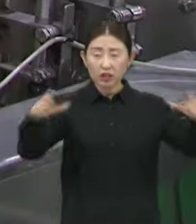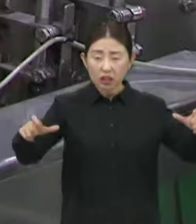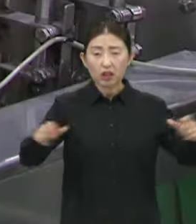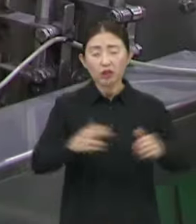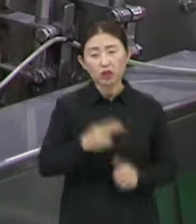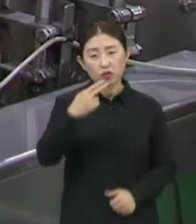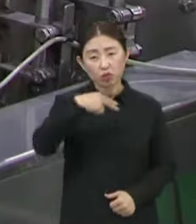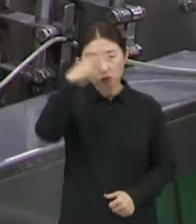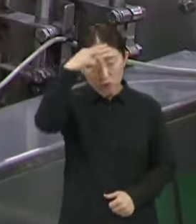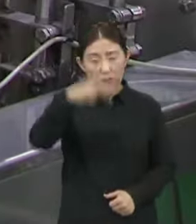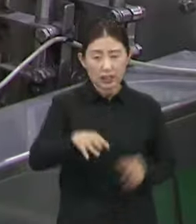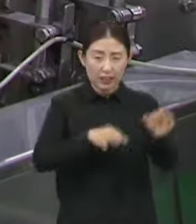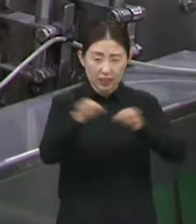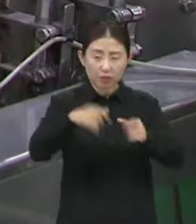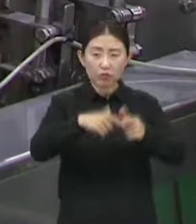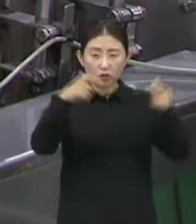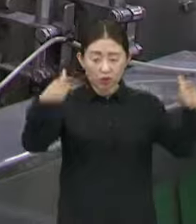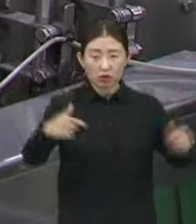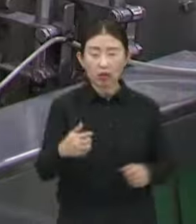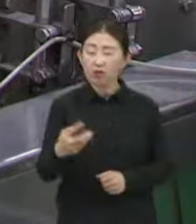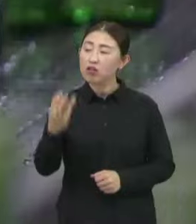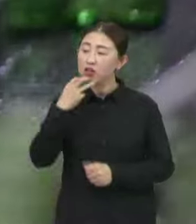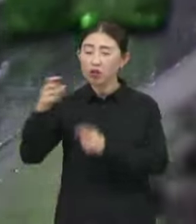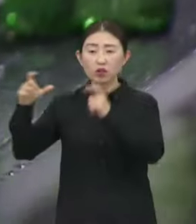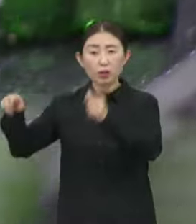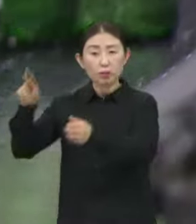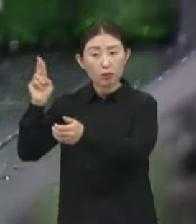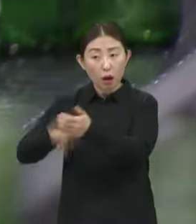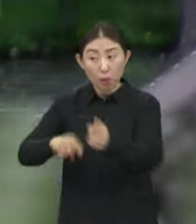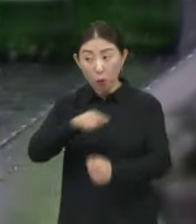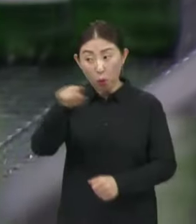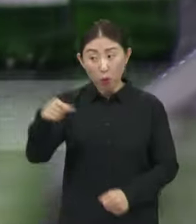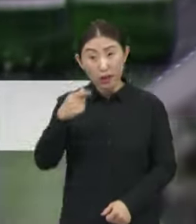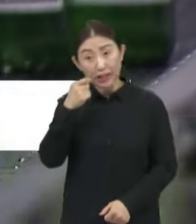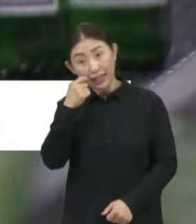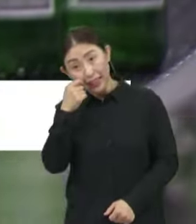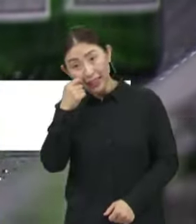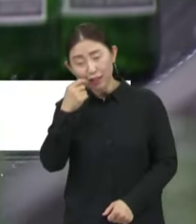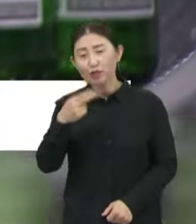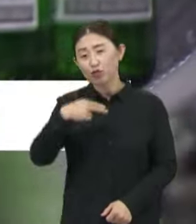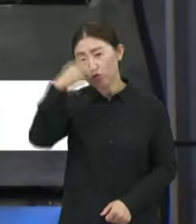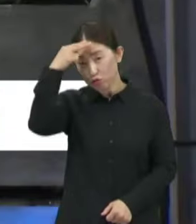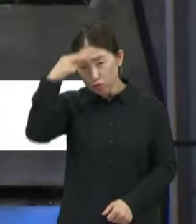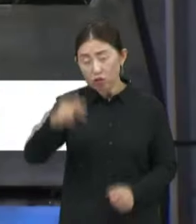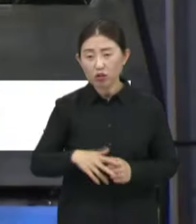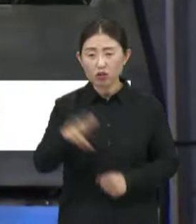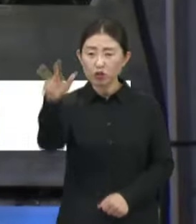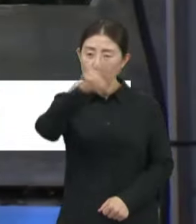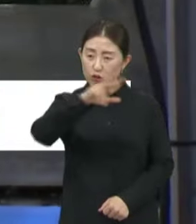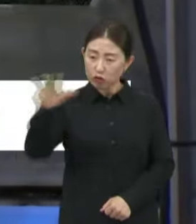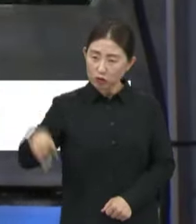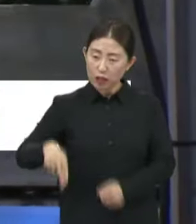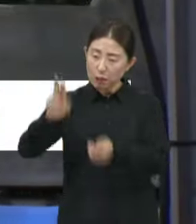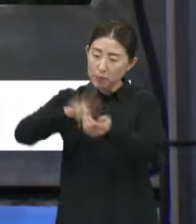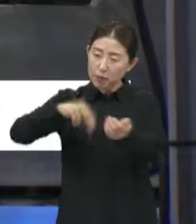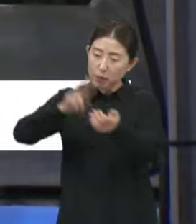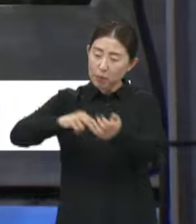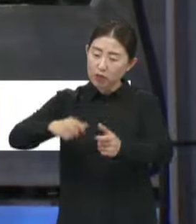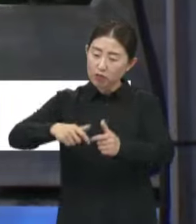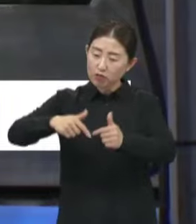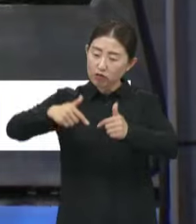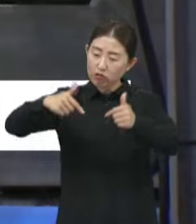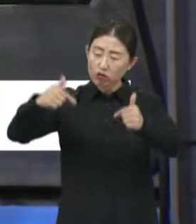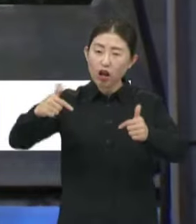점유율을 확대해 나가면서 지난해 수도권에서 출시해 좋은 반응을 얻고 있는 제품을 통해 전국 점유율을